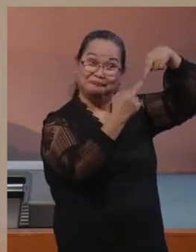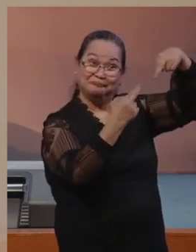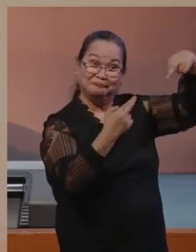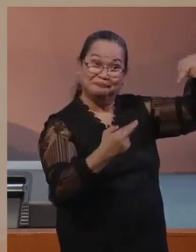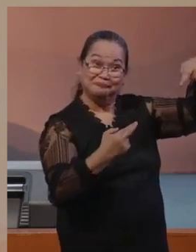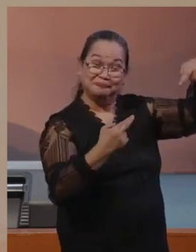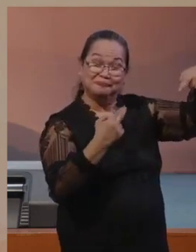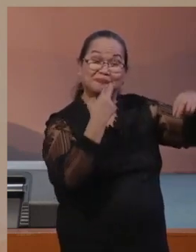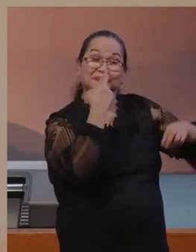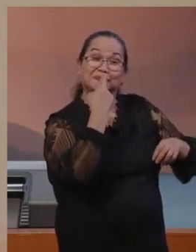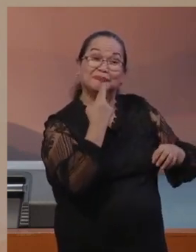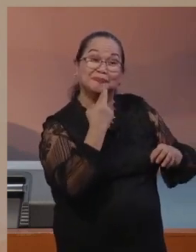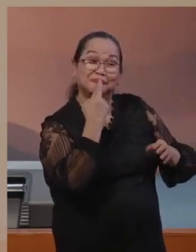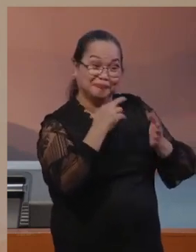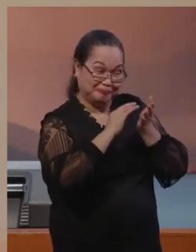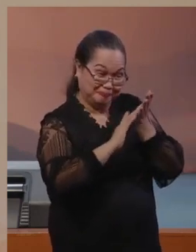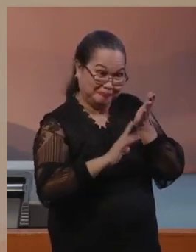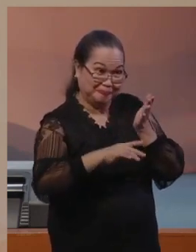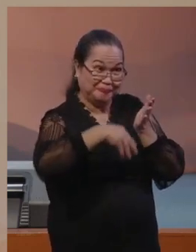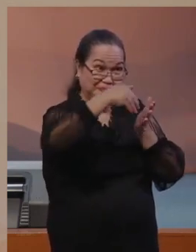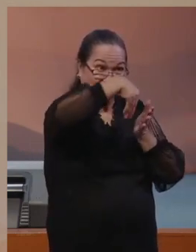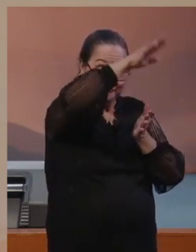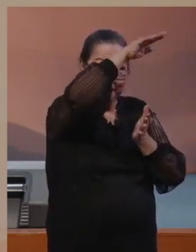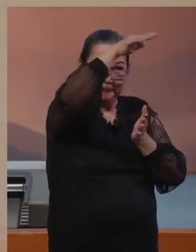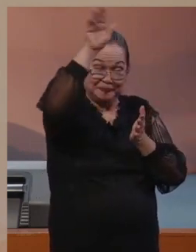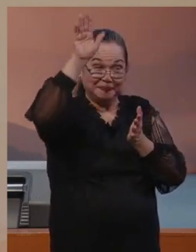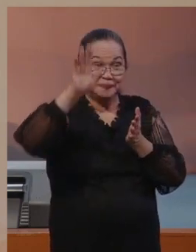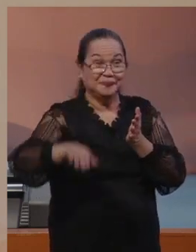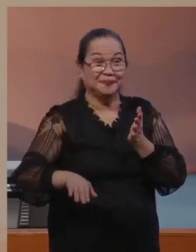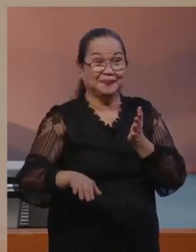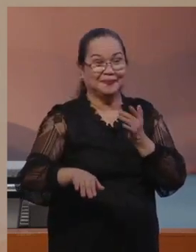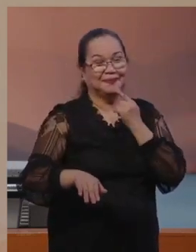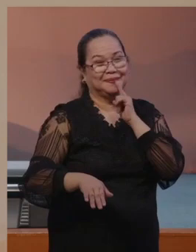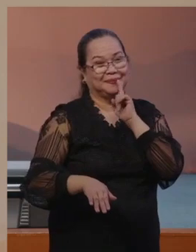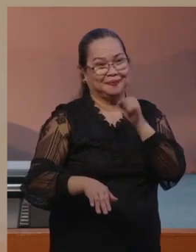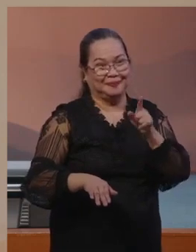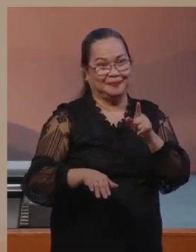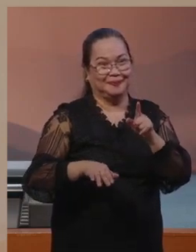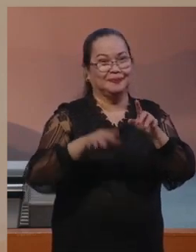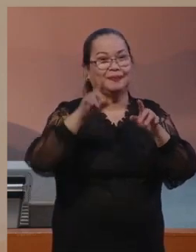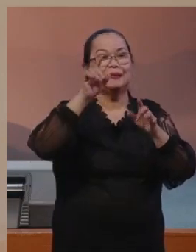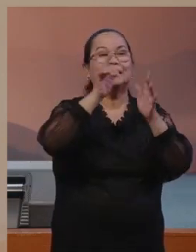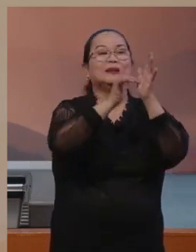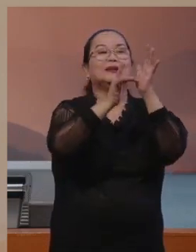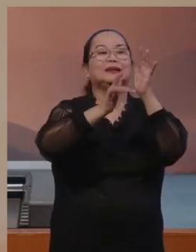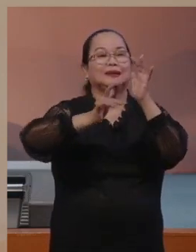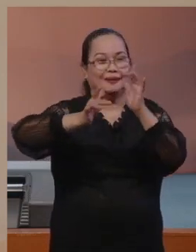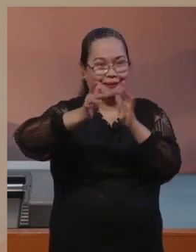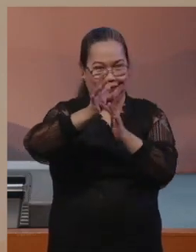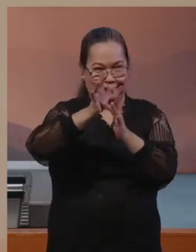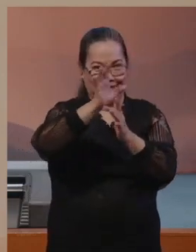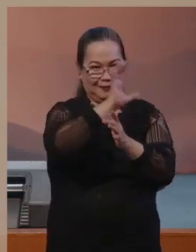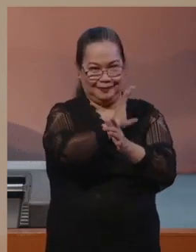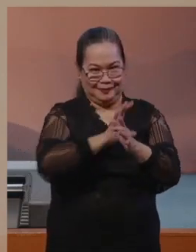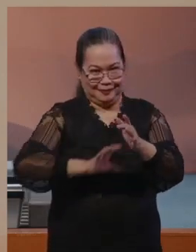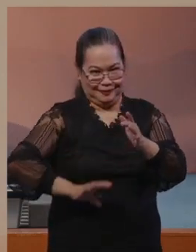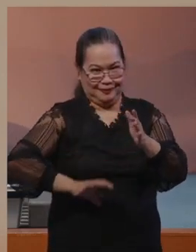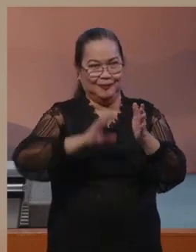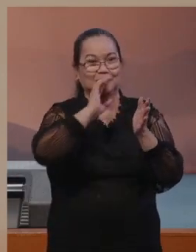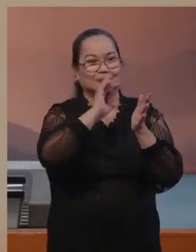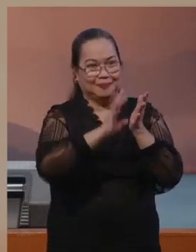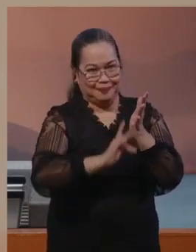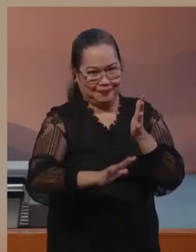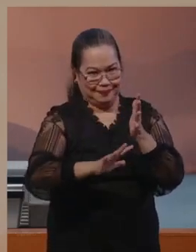dugo ng Passover lamb sa Exodus 14, ang dugo ni Kristo Jesus na umago sa